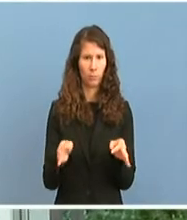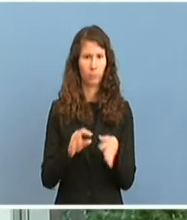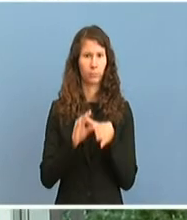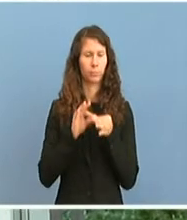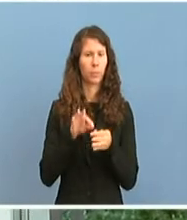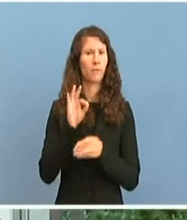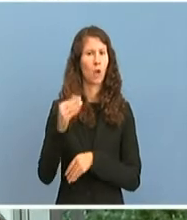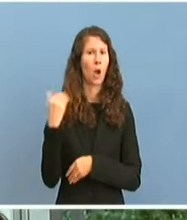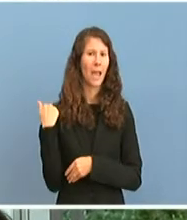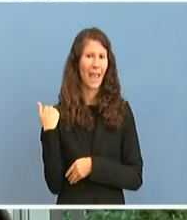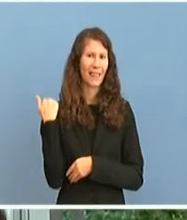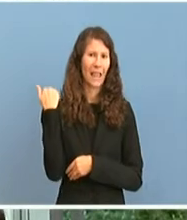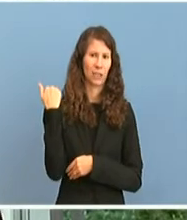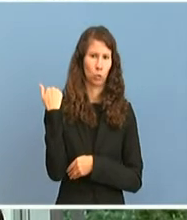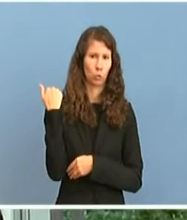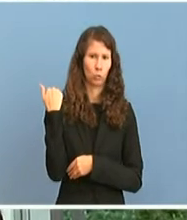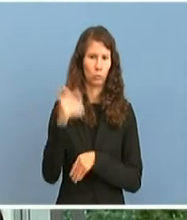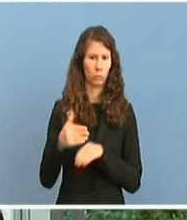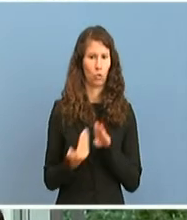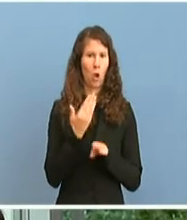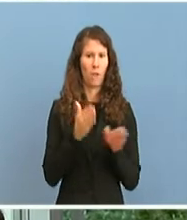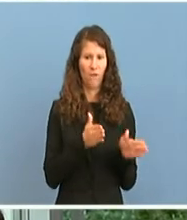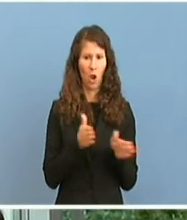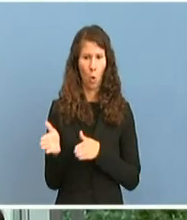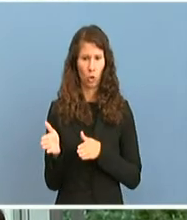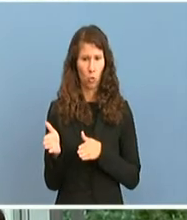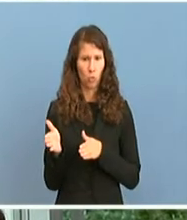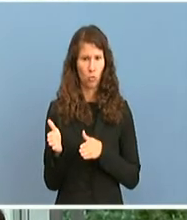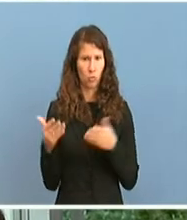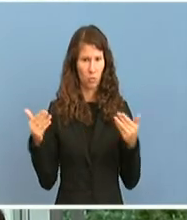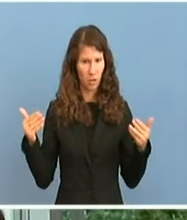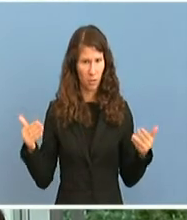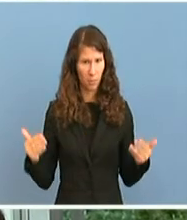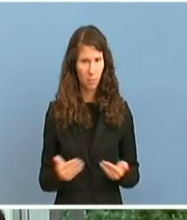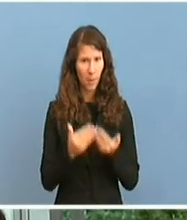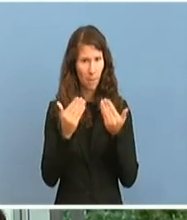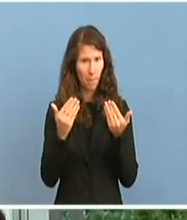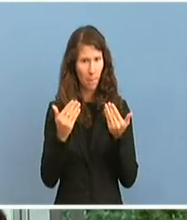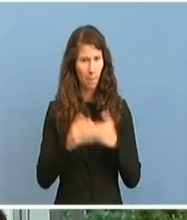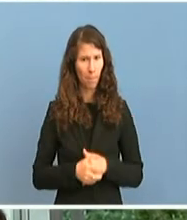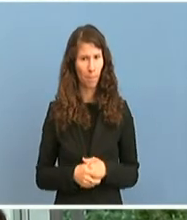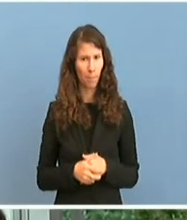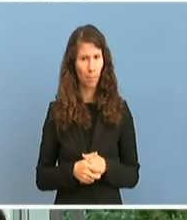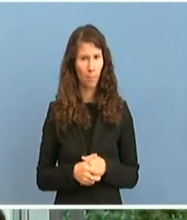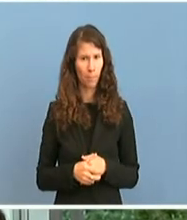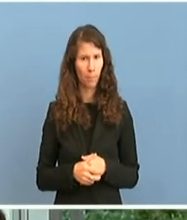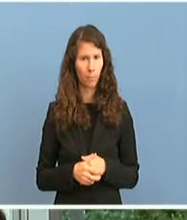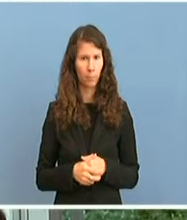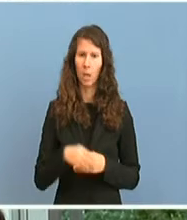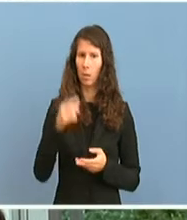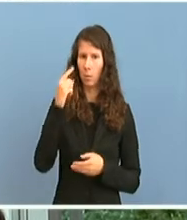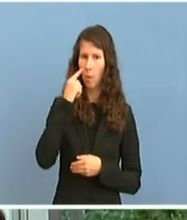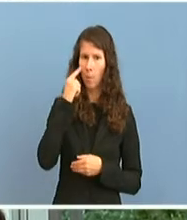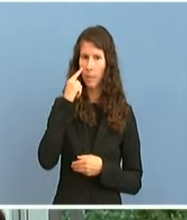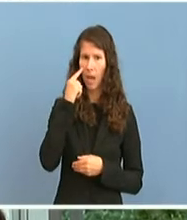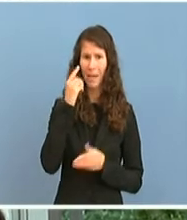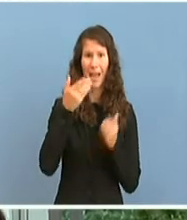Entlastung, die neue Verordnung bringen soll, aber kontraproduktiv ansehen? Denn im Moment gehen ja mehr